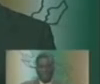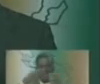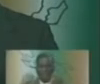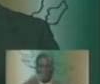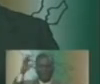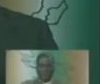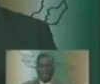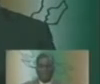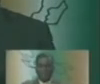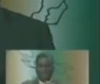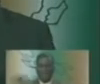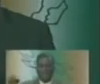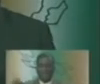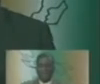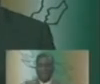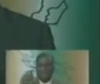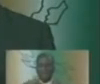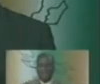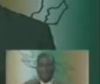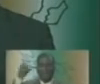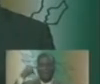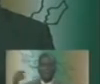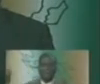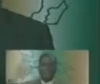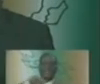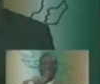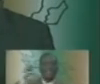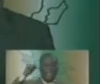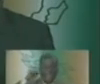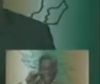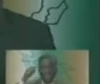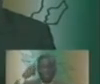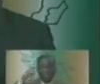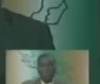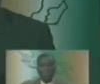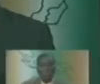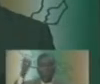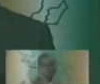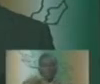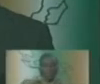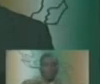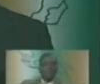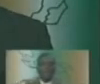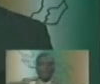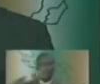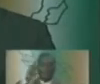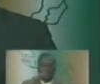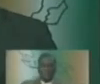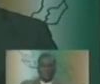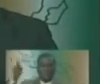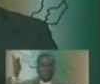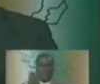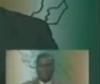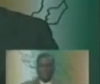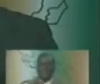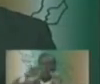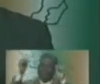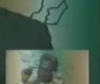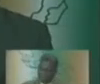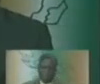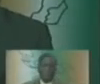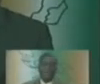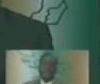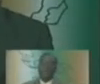commission électorale indépendante qui avait jusqu'à hier mercredi minuit pour donner les résultats du deuxième tour de la présidentielle n'a pas pu honorer